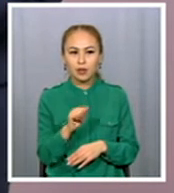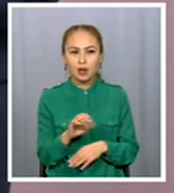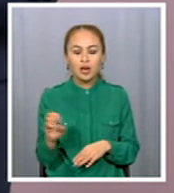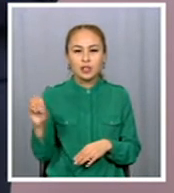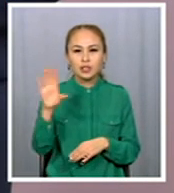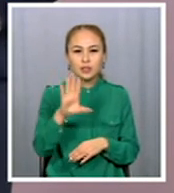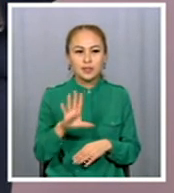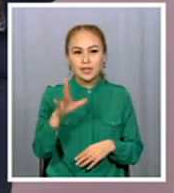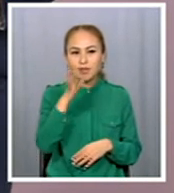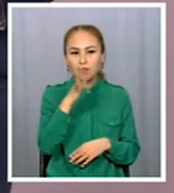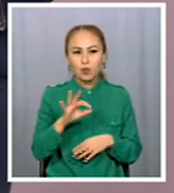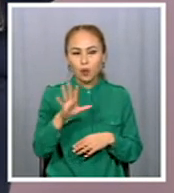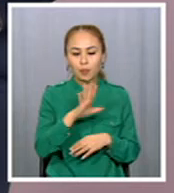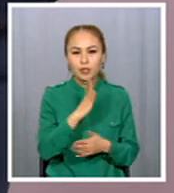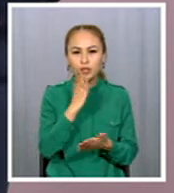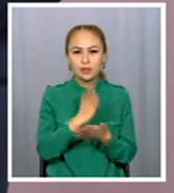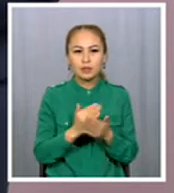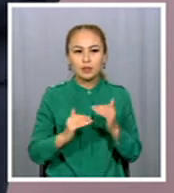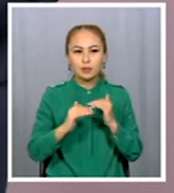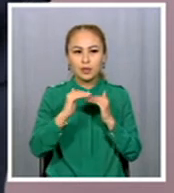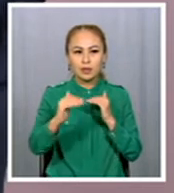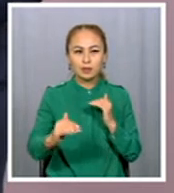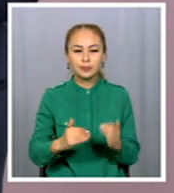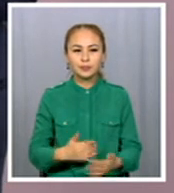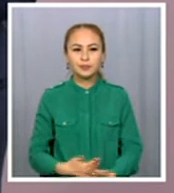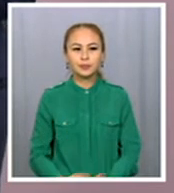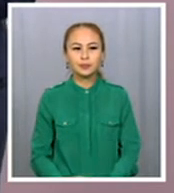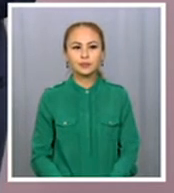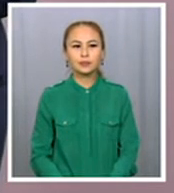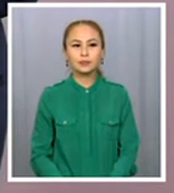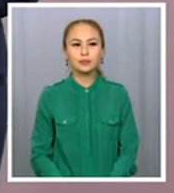Еуропа жазығы бар.